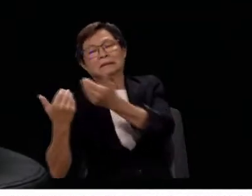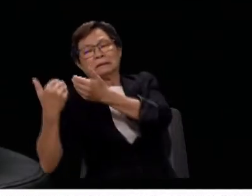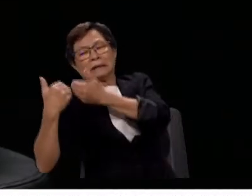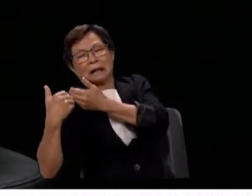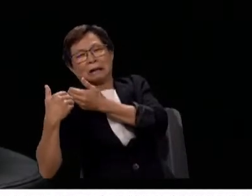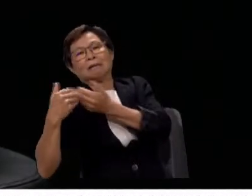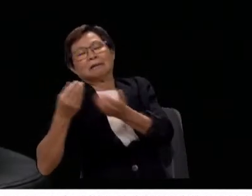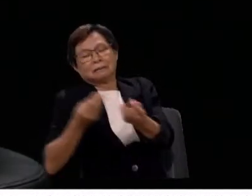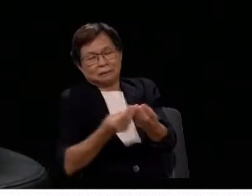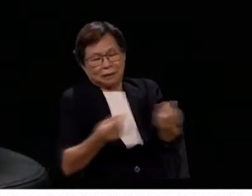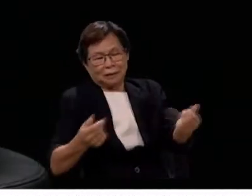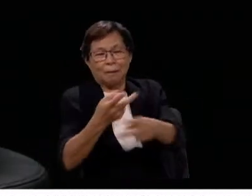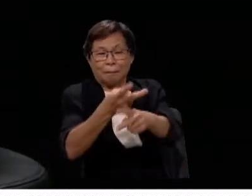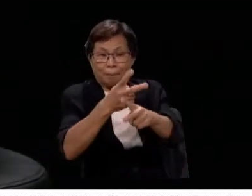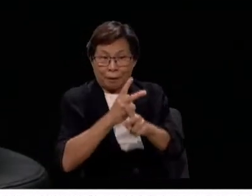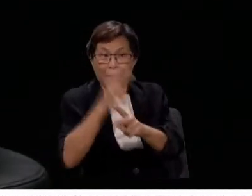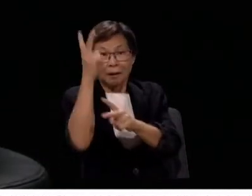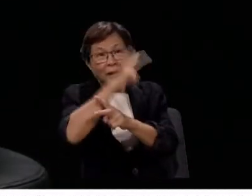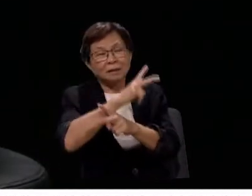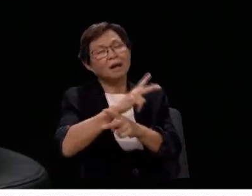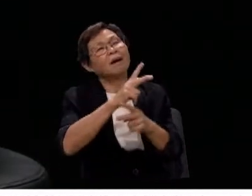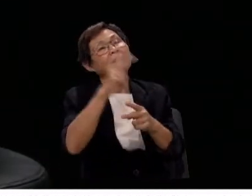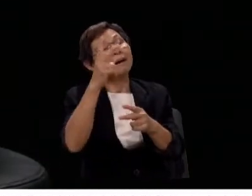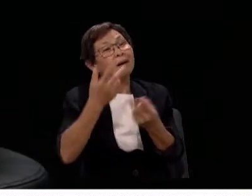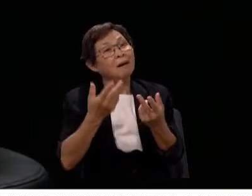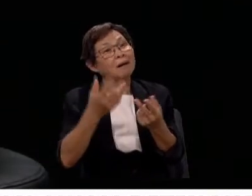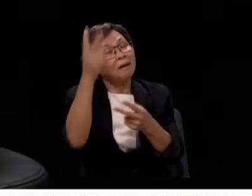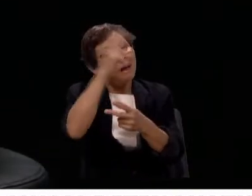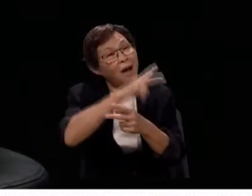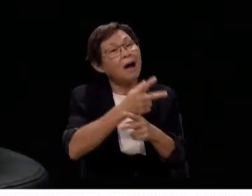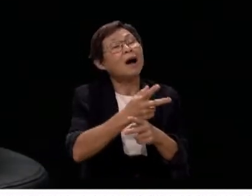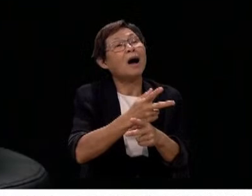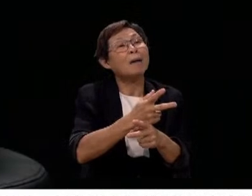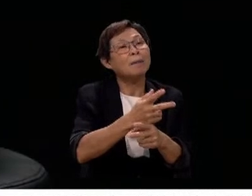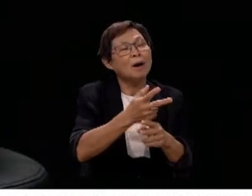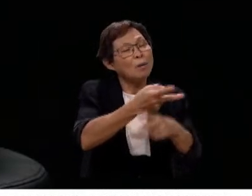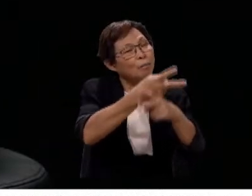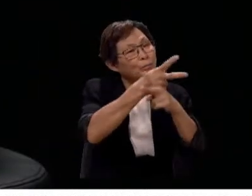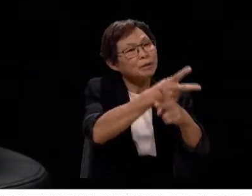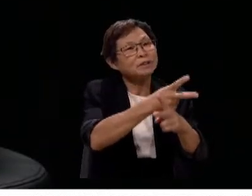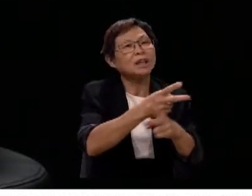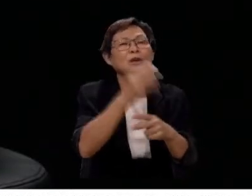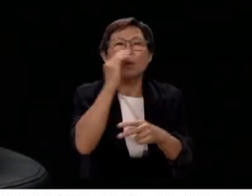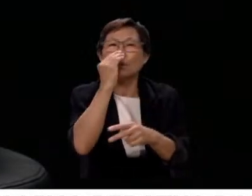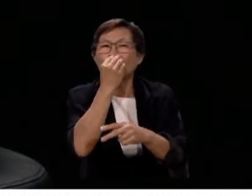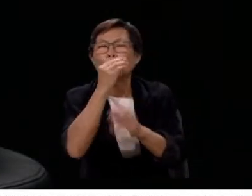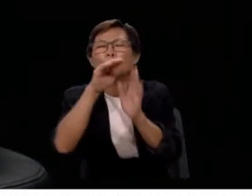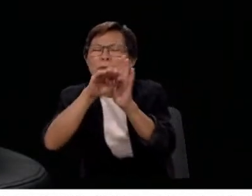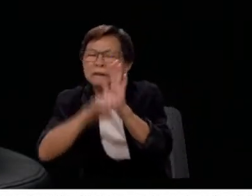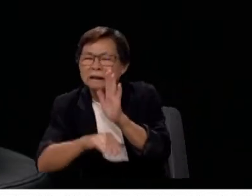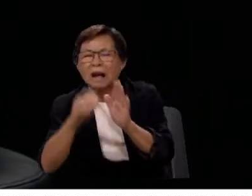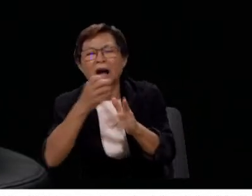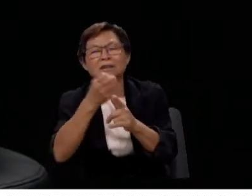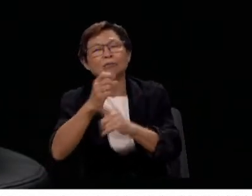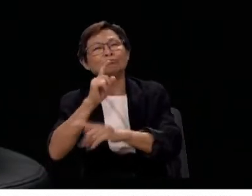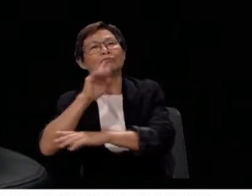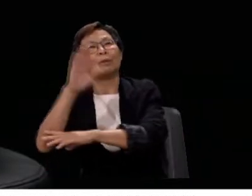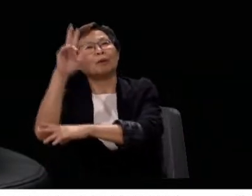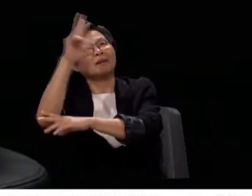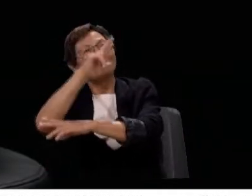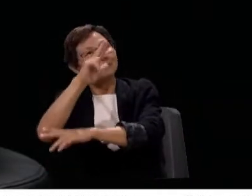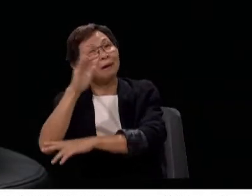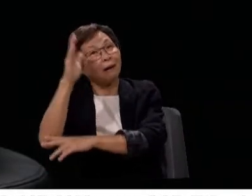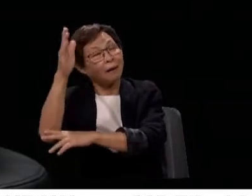api zaman kerajaan akan memberi kemudahan desktop clone ataupun jongkoknya memberi jaminan uh tapi sekarang ini